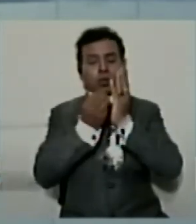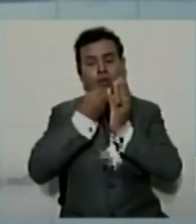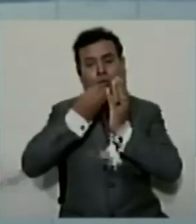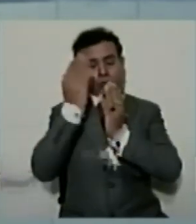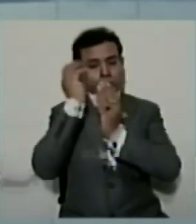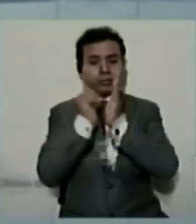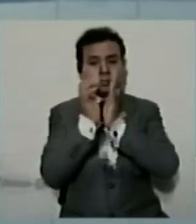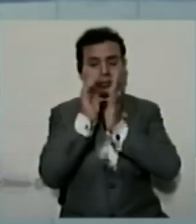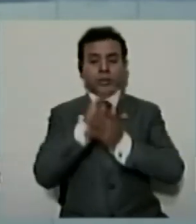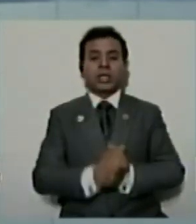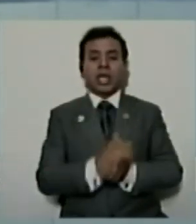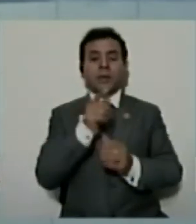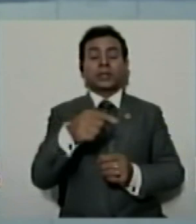যায়।